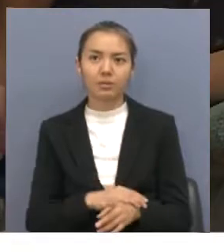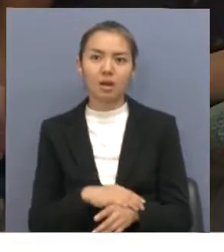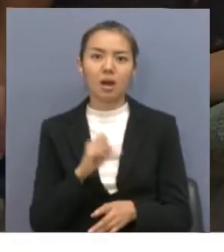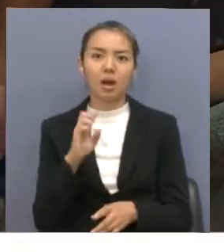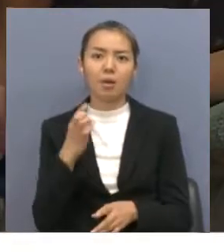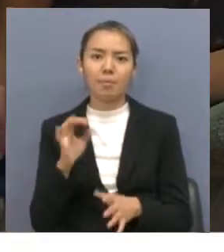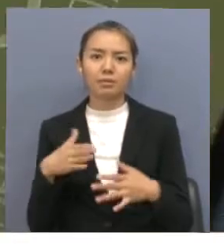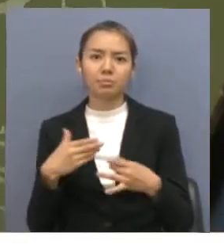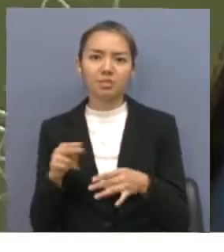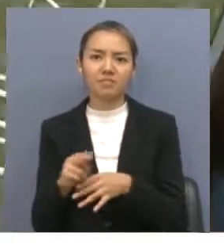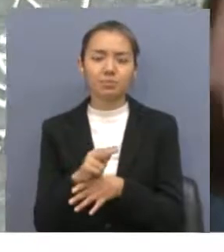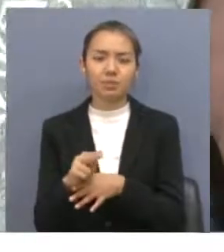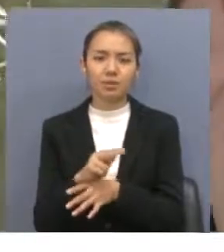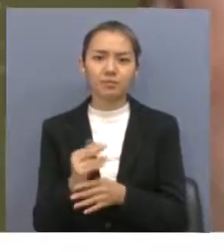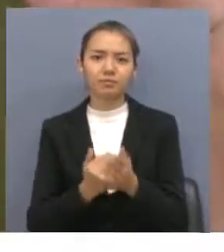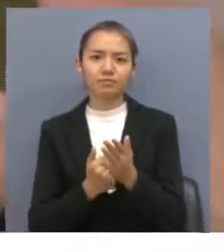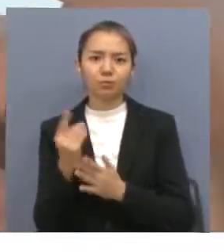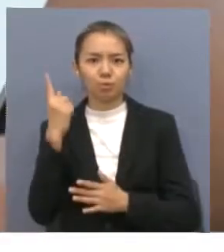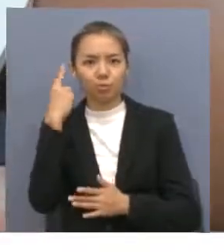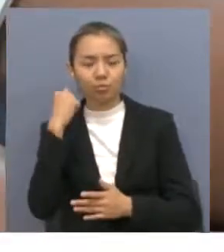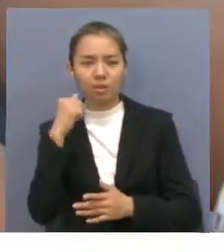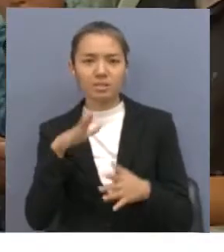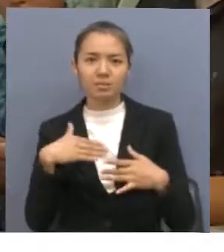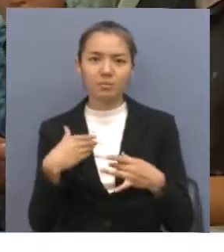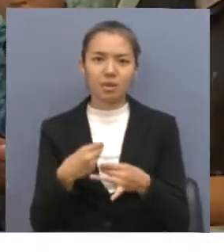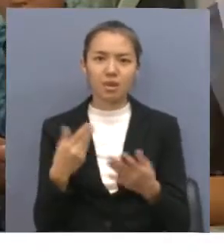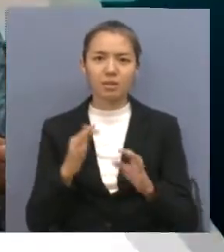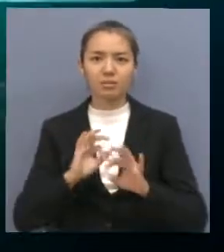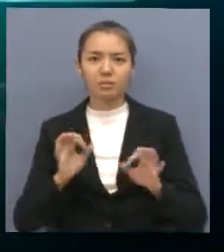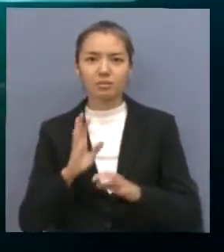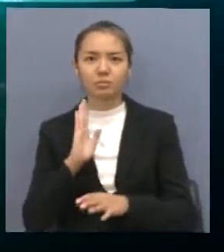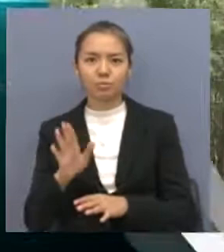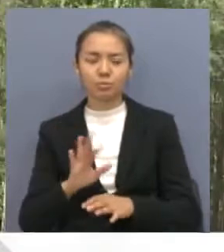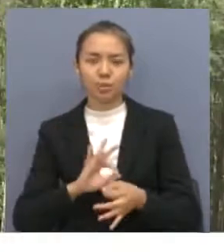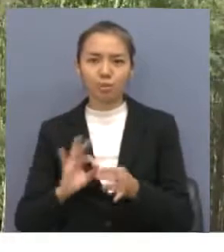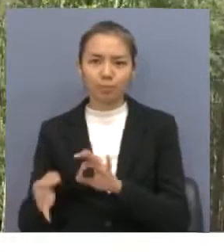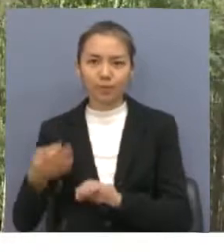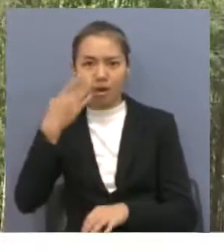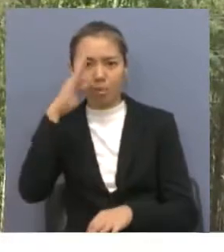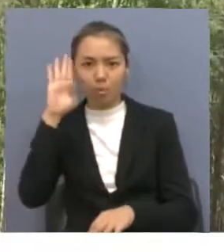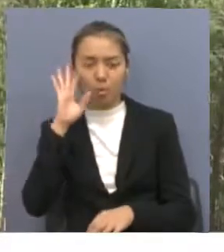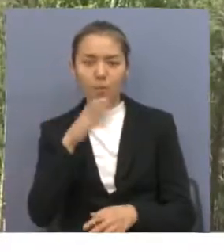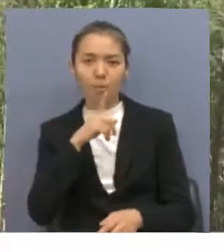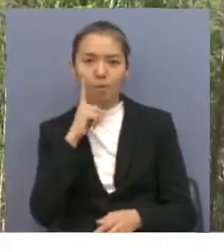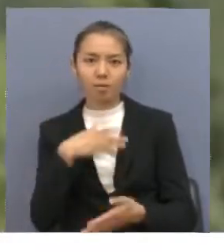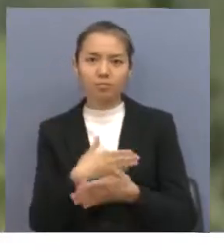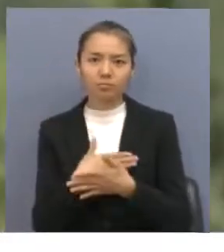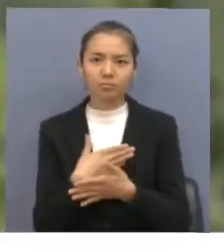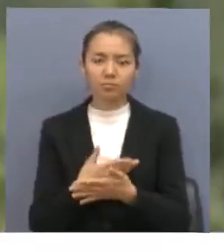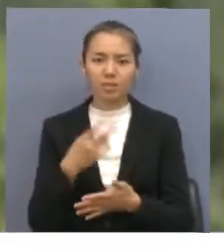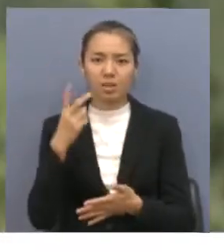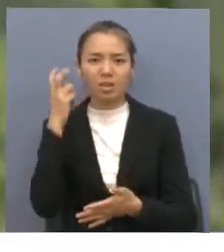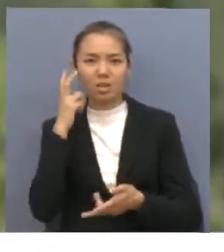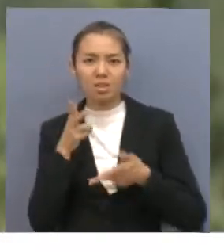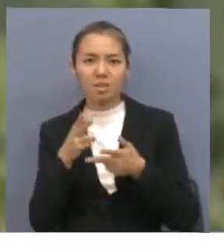мұрасын отбасындағы тәрбие шамшырағына айналдыра білген жанұямен мен Ердігүлді бас қызы танысып қайттым. Ақмола облысында белсендірілген көмір мен